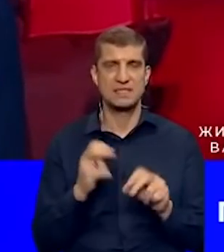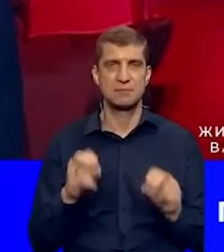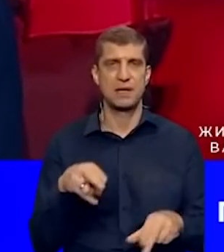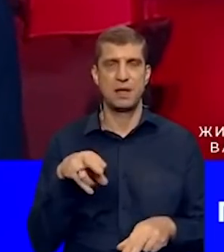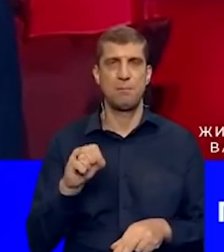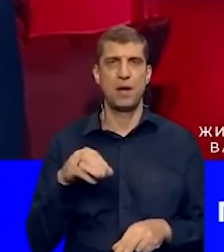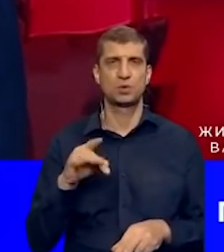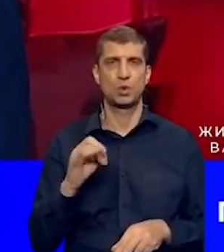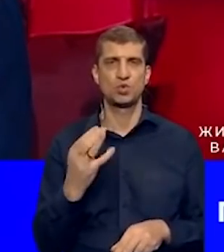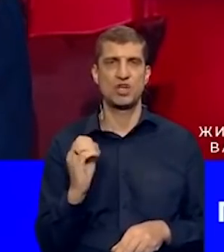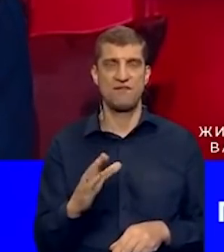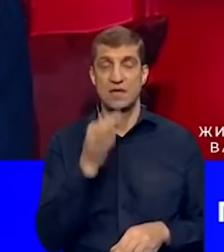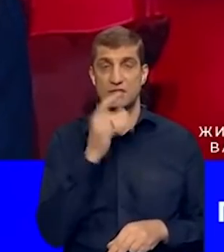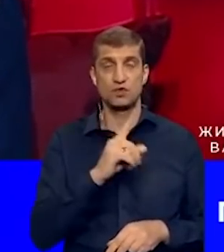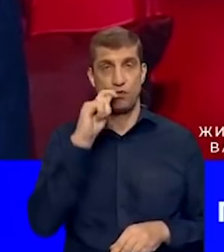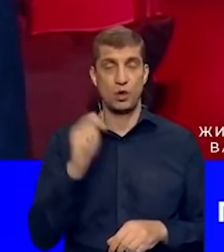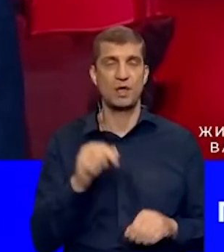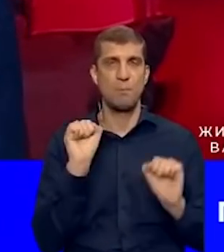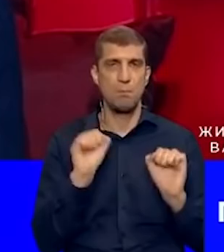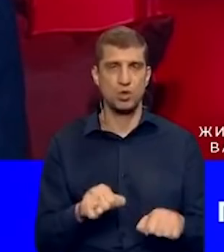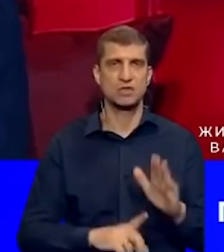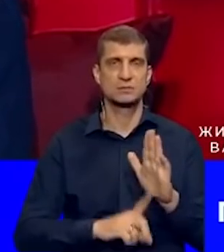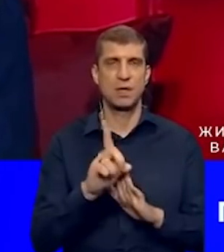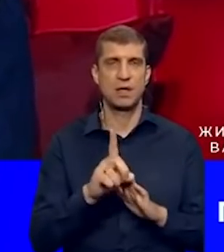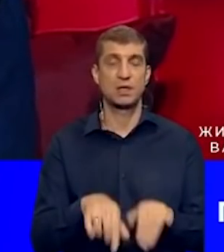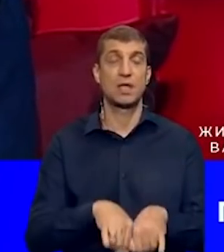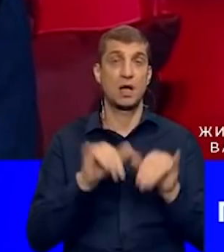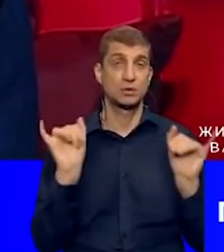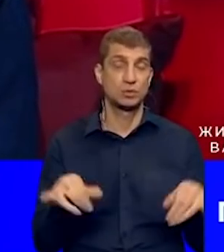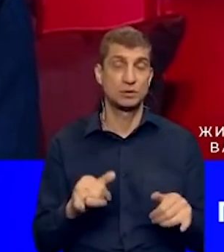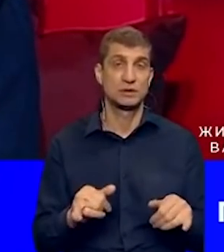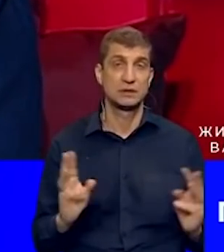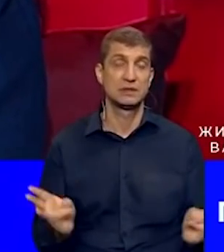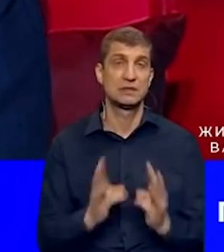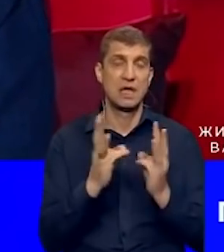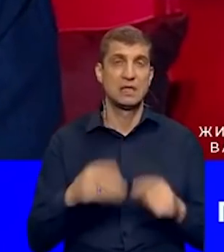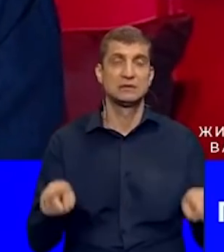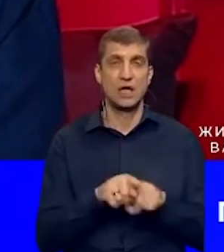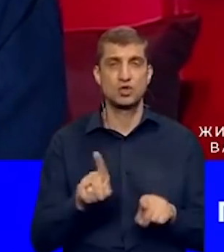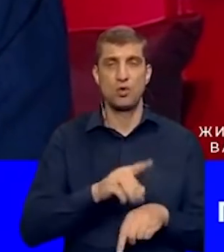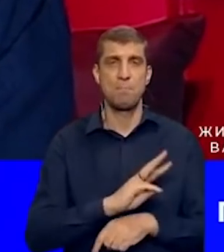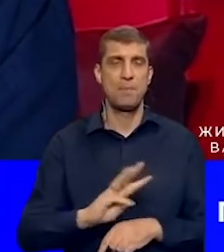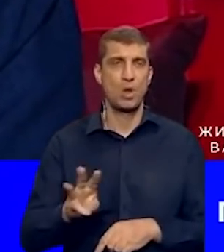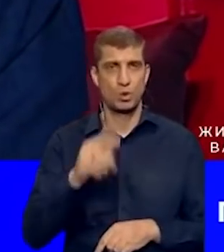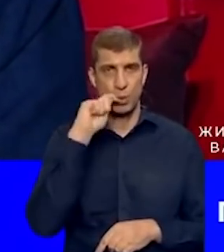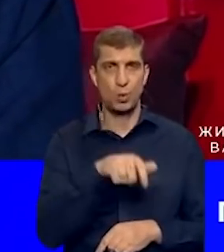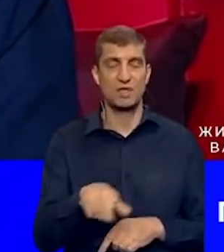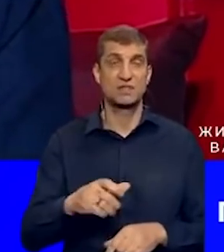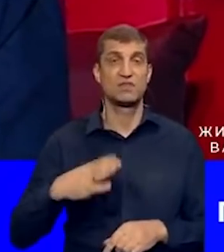що в Україні може спалахнути, цитата, так, що мільйони українців змушені будуть втікати за кордон.